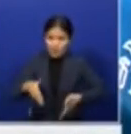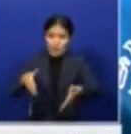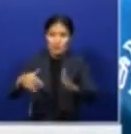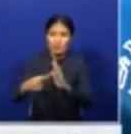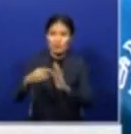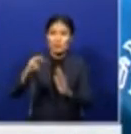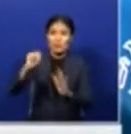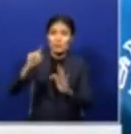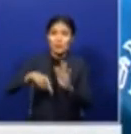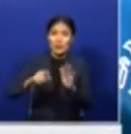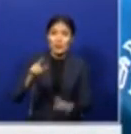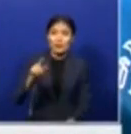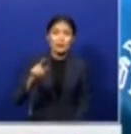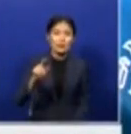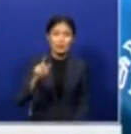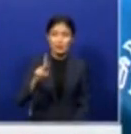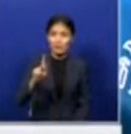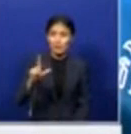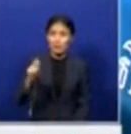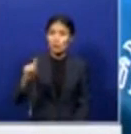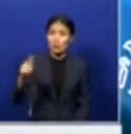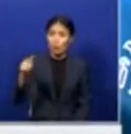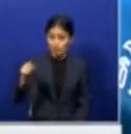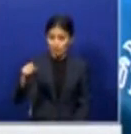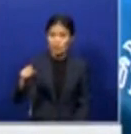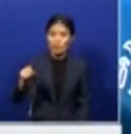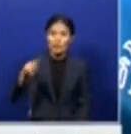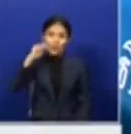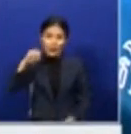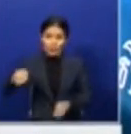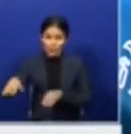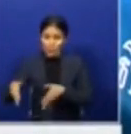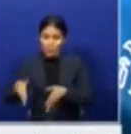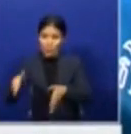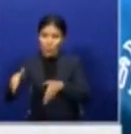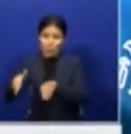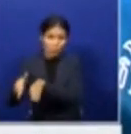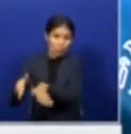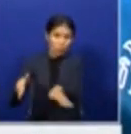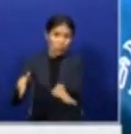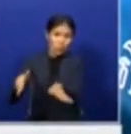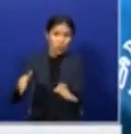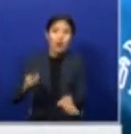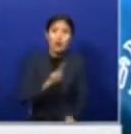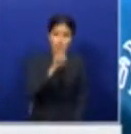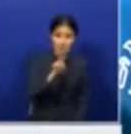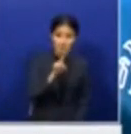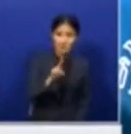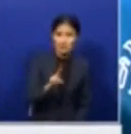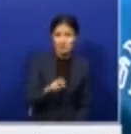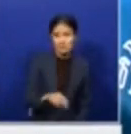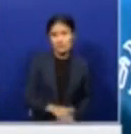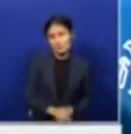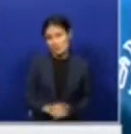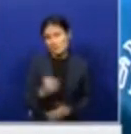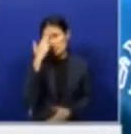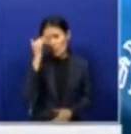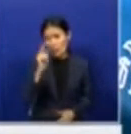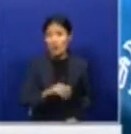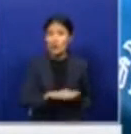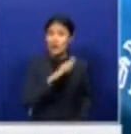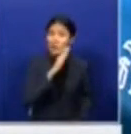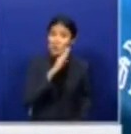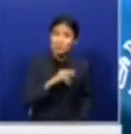มิฉะนั้นเราก็จะต้องมีน้ำประปาที่มีความเค็มในการใช้ซึ่งจะแน่นอนมีผลกระท